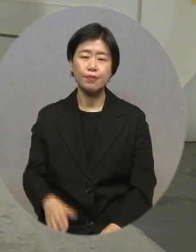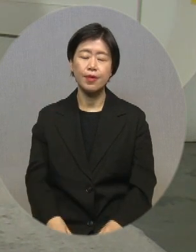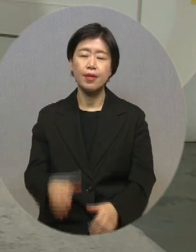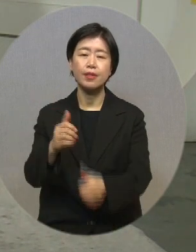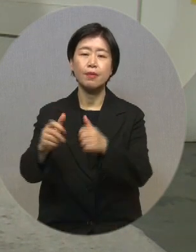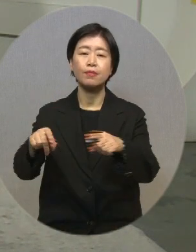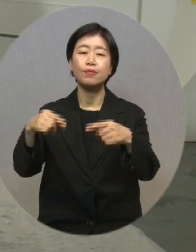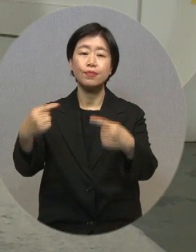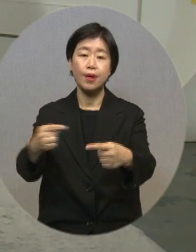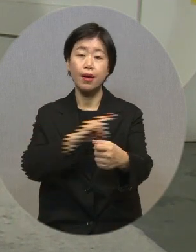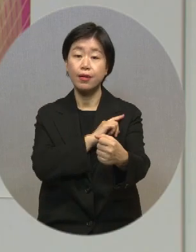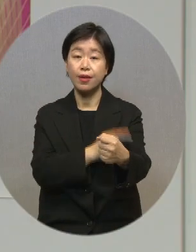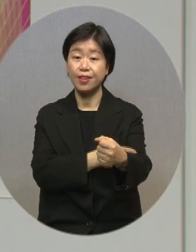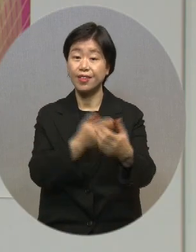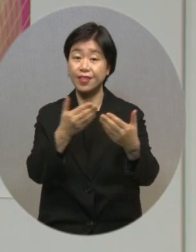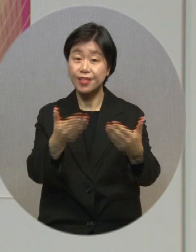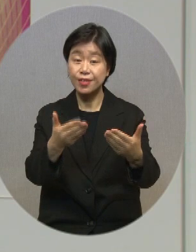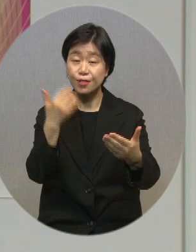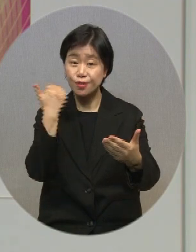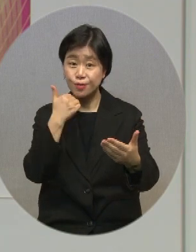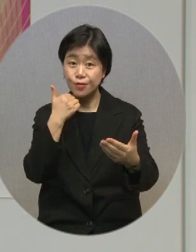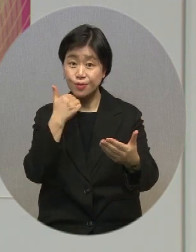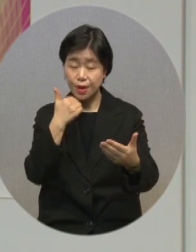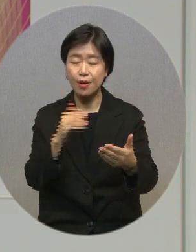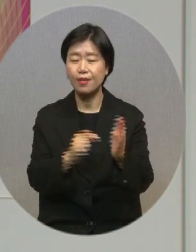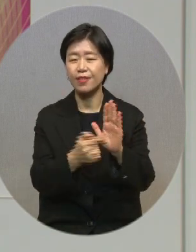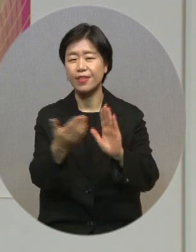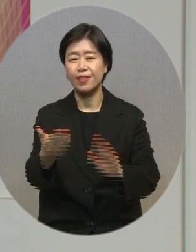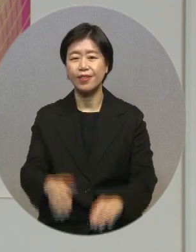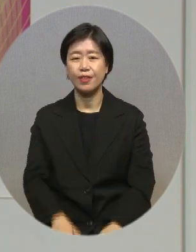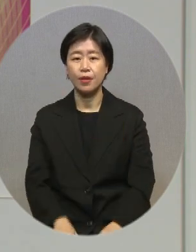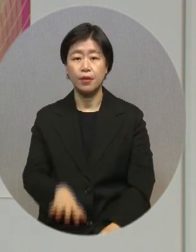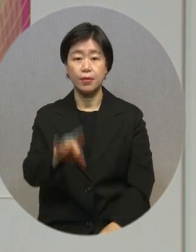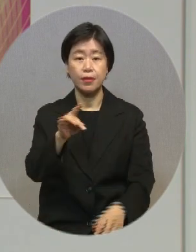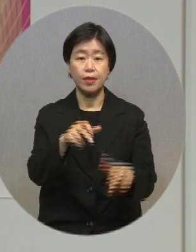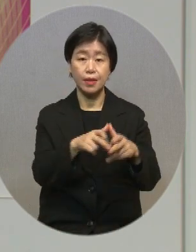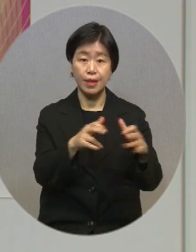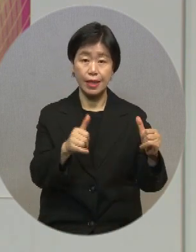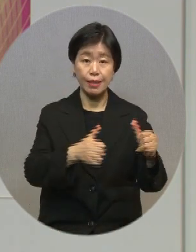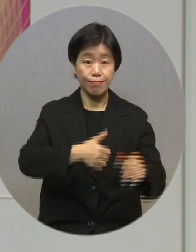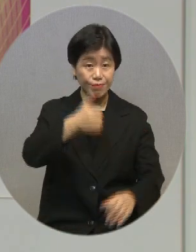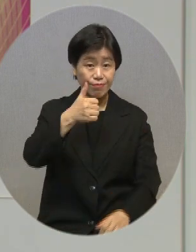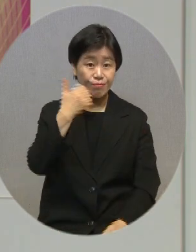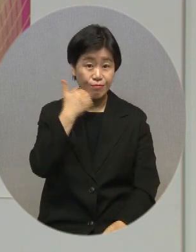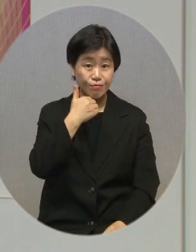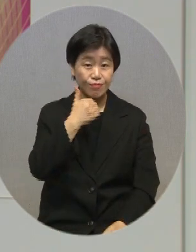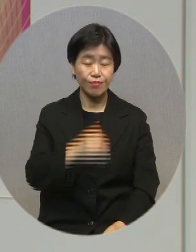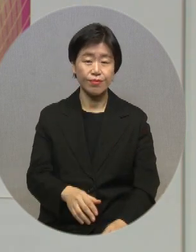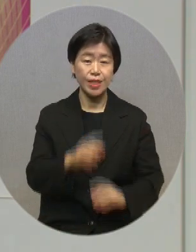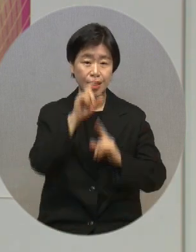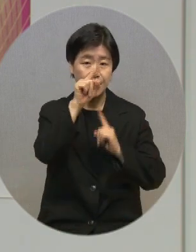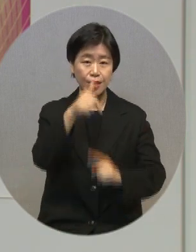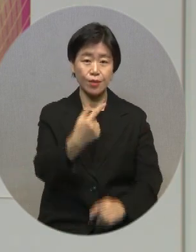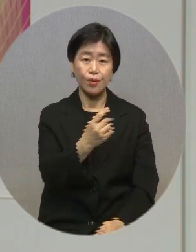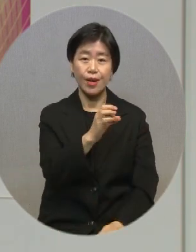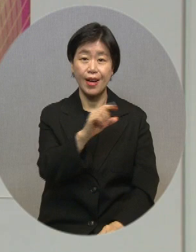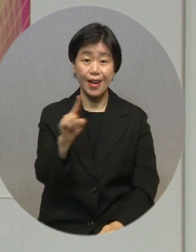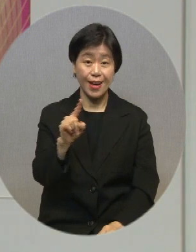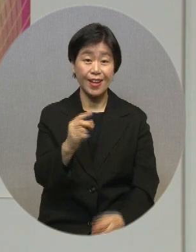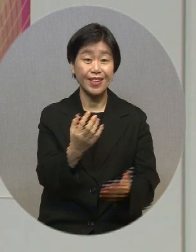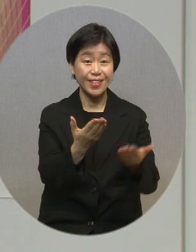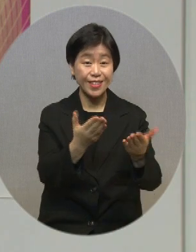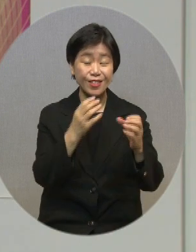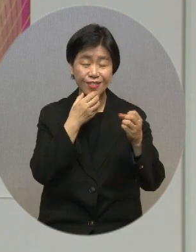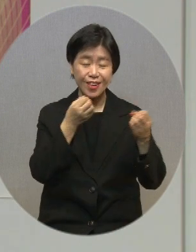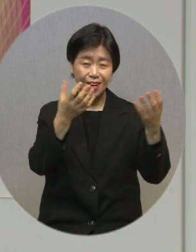우승자 발표하겠습니다. 네, 먼저 장애인 부문의 우승자입니다. 축하드립니다. 이노아 양.